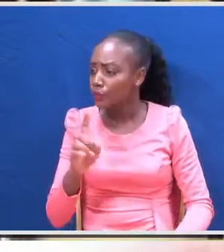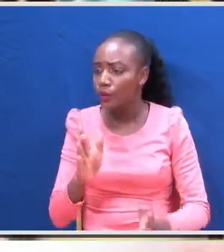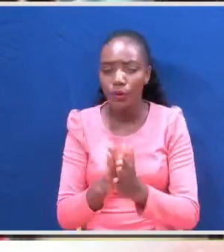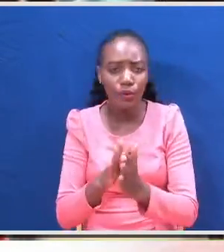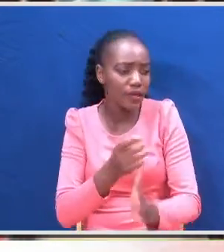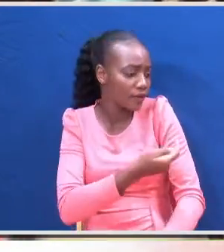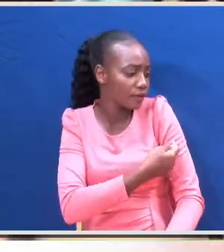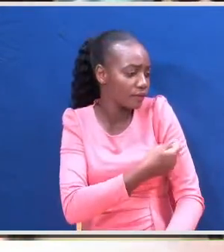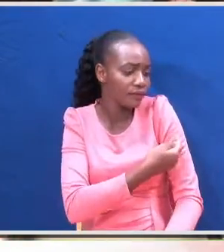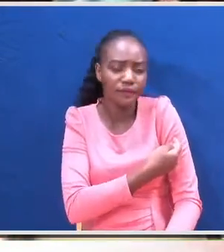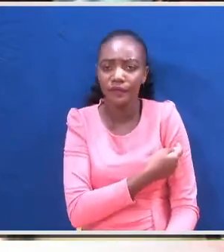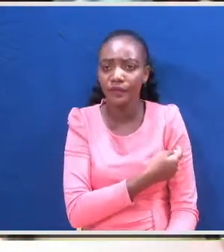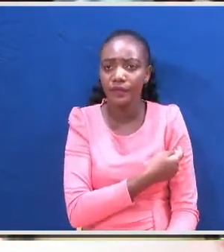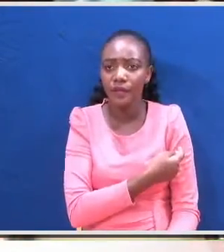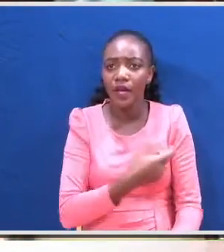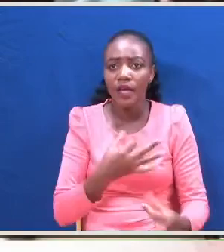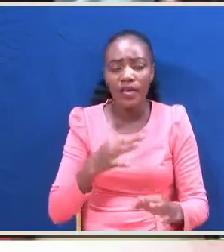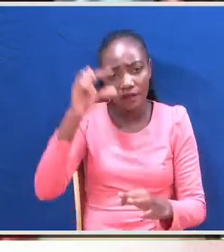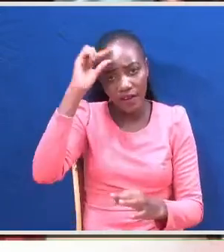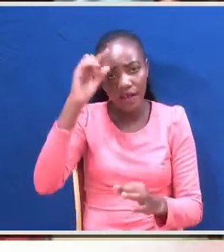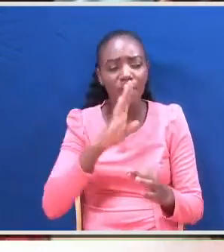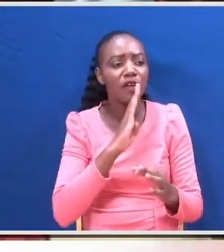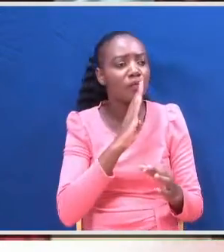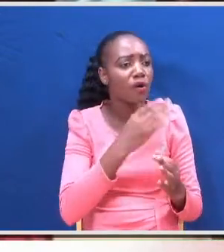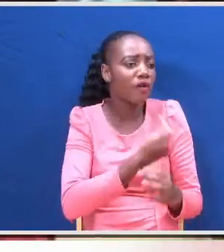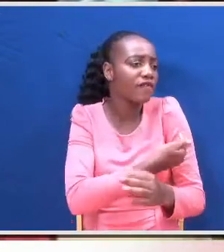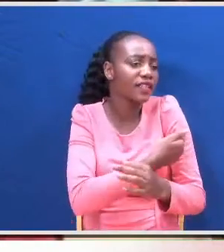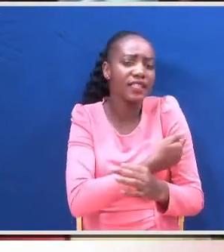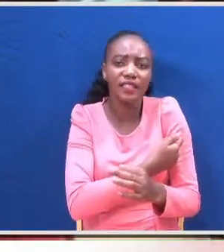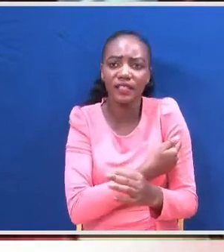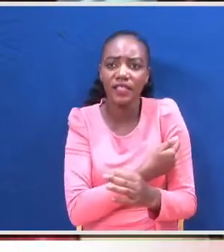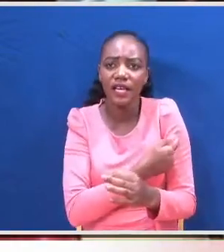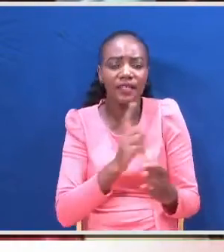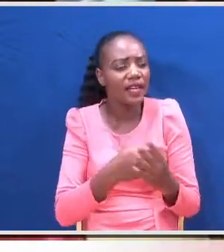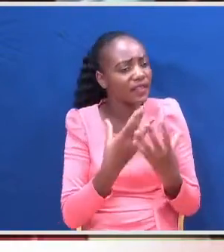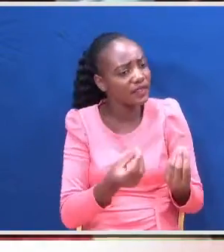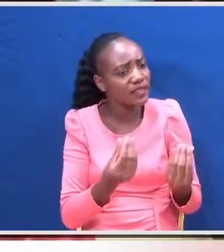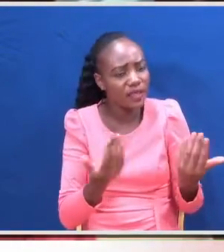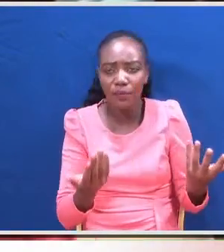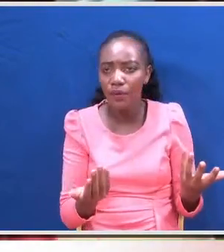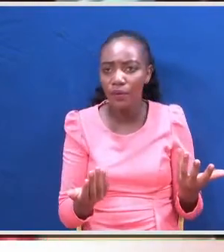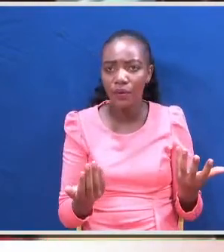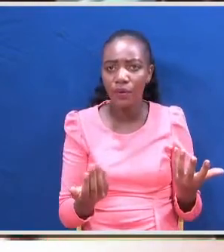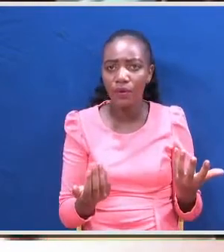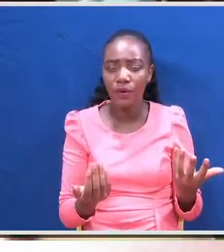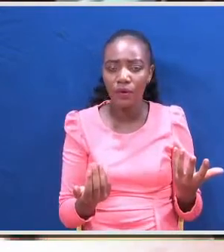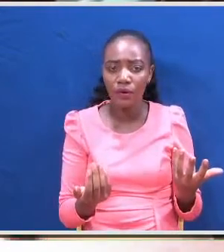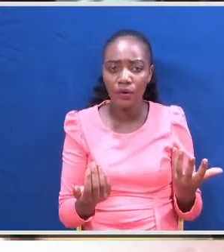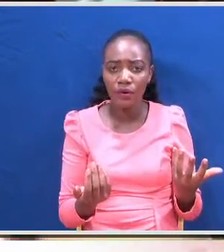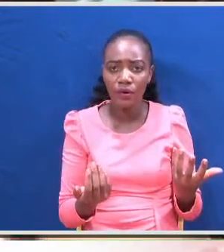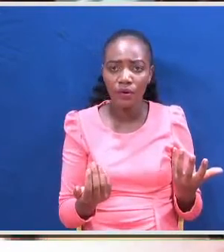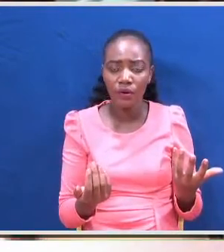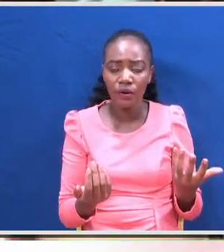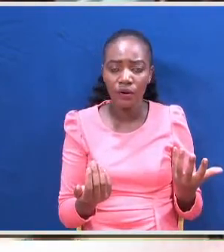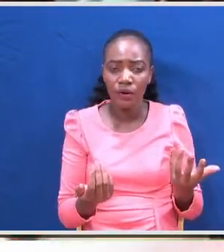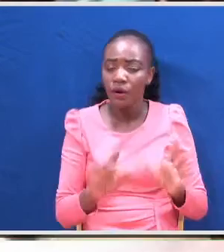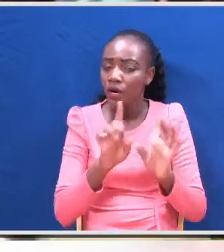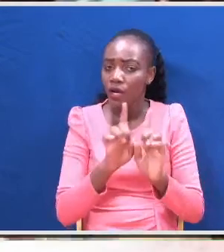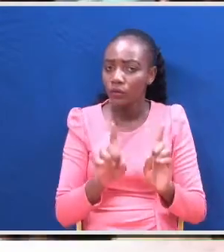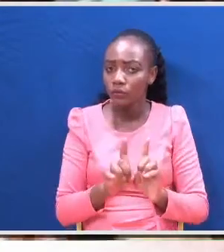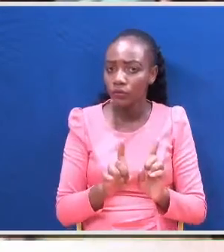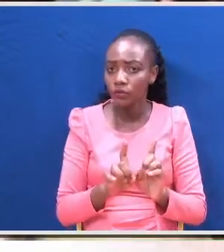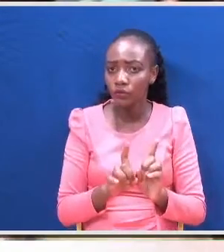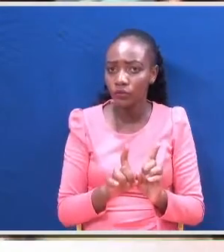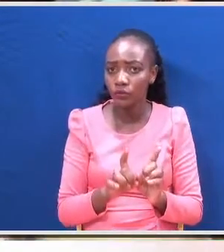the government got some oral vaccines where people could drink, ingekuwa very easy for these people to. Hata my mother alisema hata haendi because in her